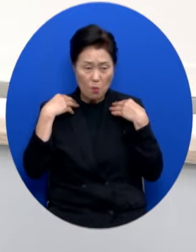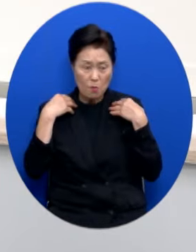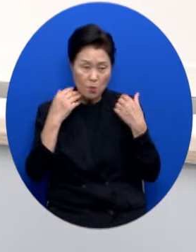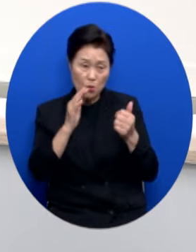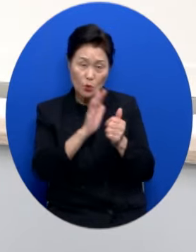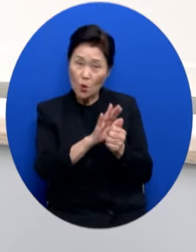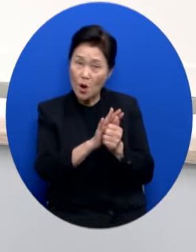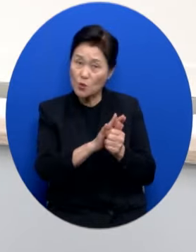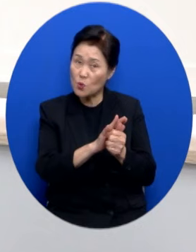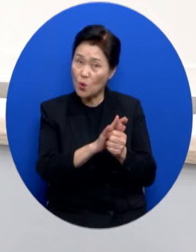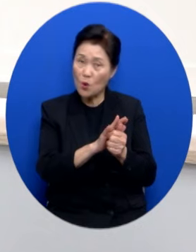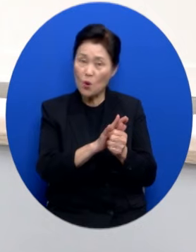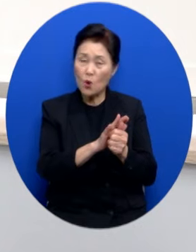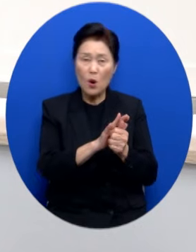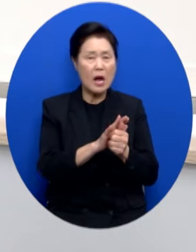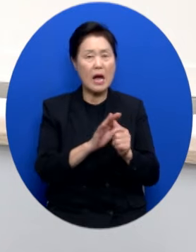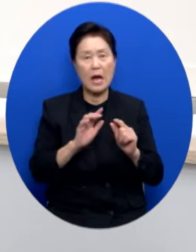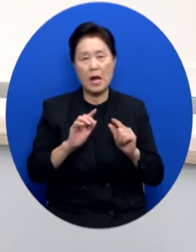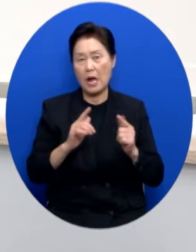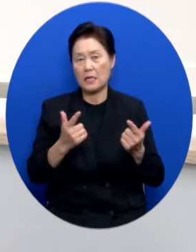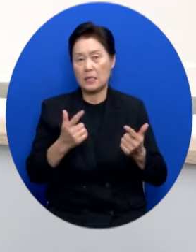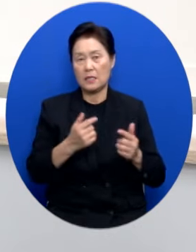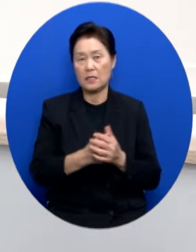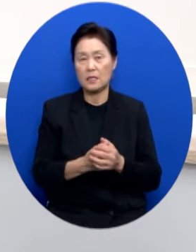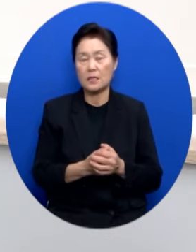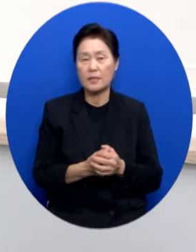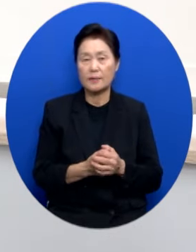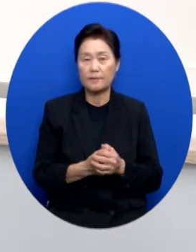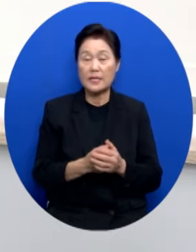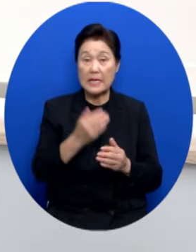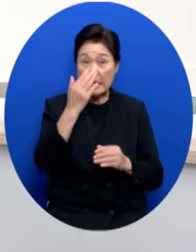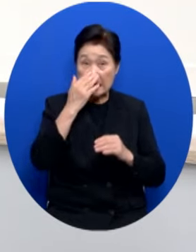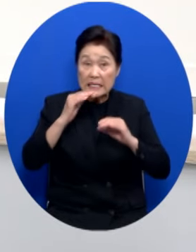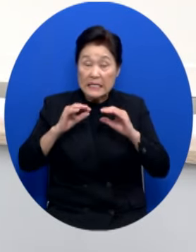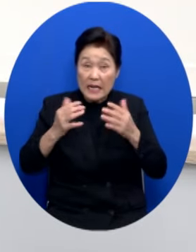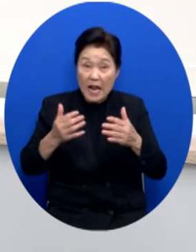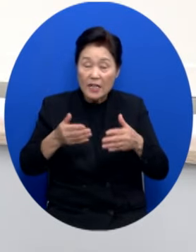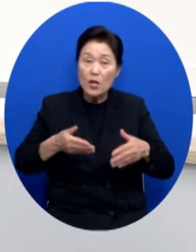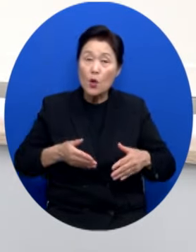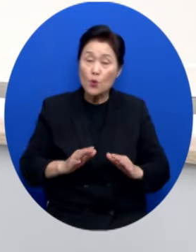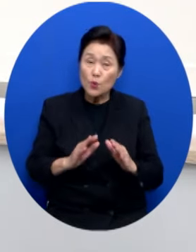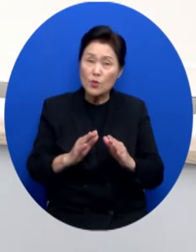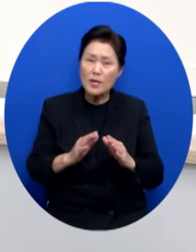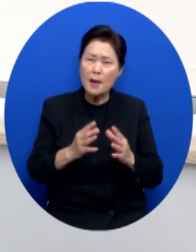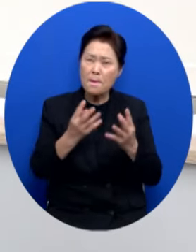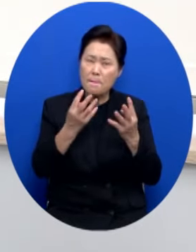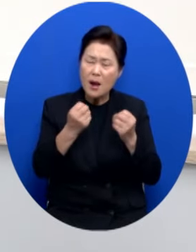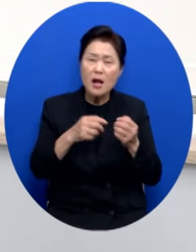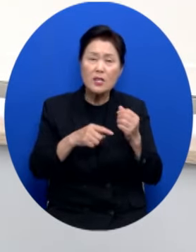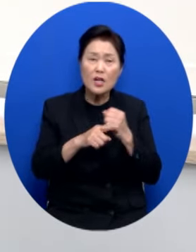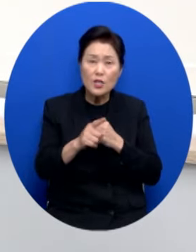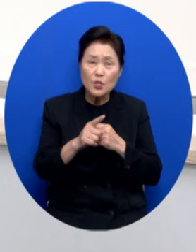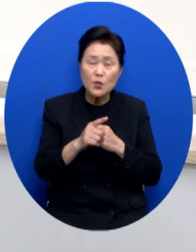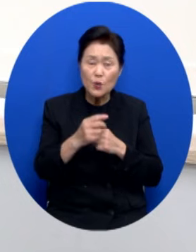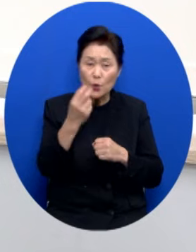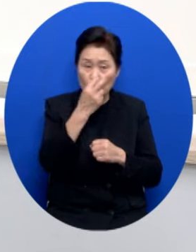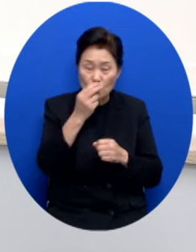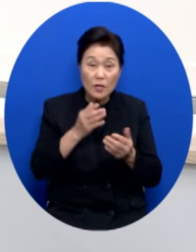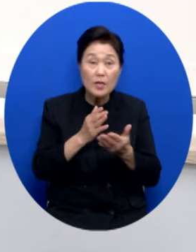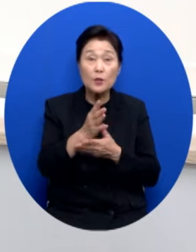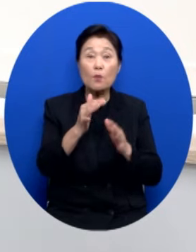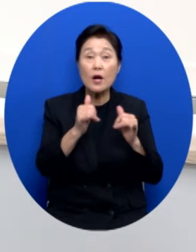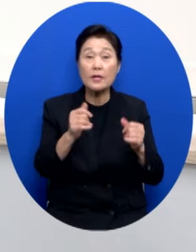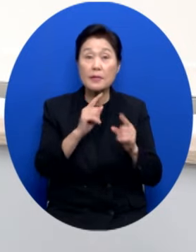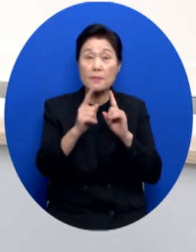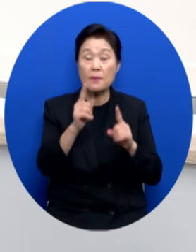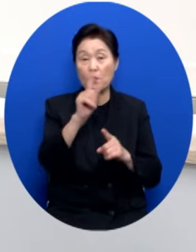대책 이런 것을 넘어서서 이스라엘 출산율이 높은 이유를 인구조사 전문가들이 하는